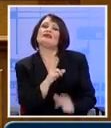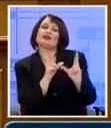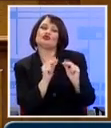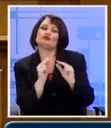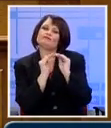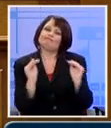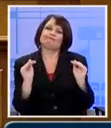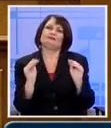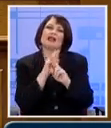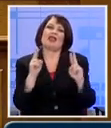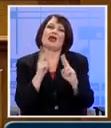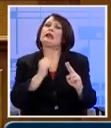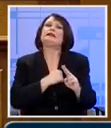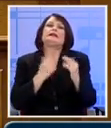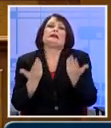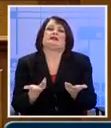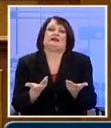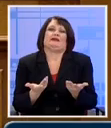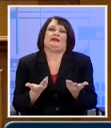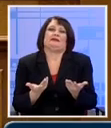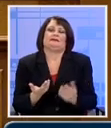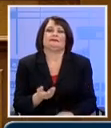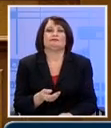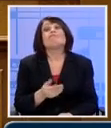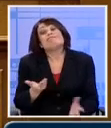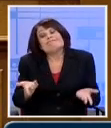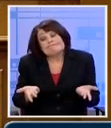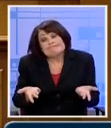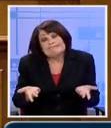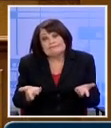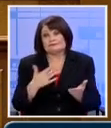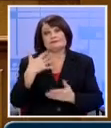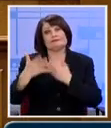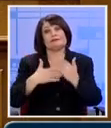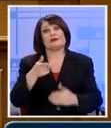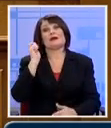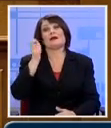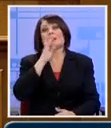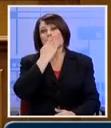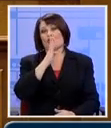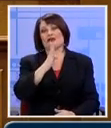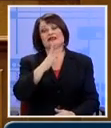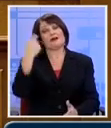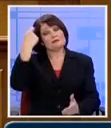σε μια επιτέλους ξεκάθαρη θέση. Και αυτό είναι το τίμημα μιας ατέλειωτης πολιτικής